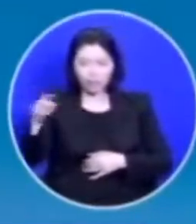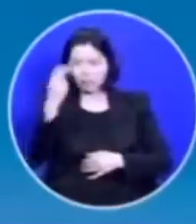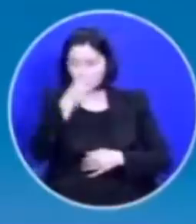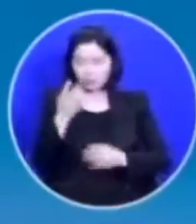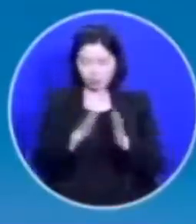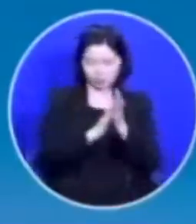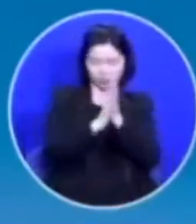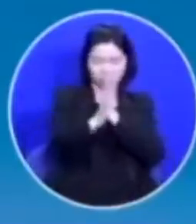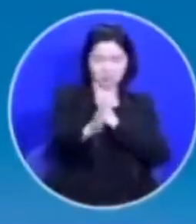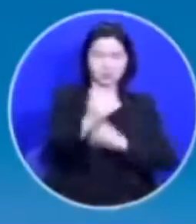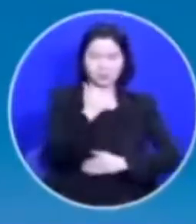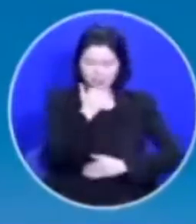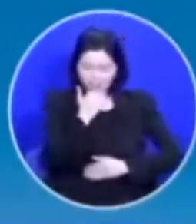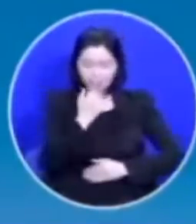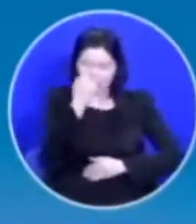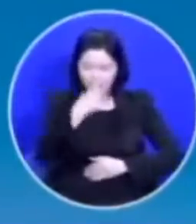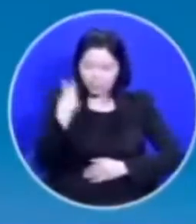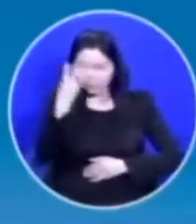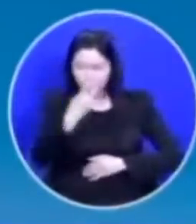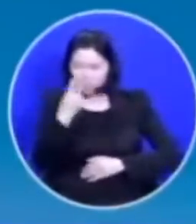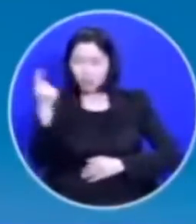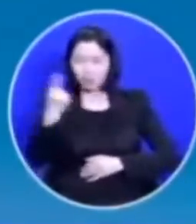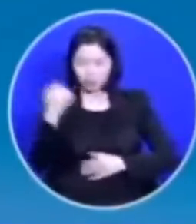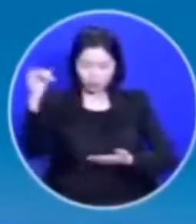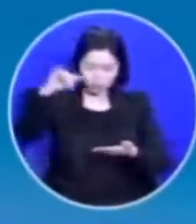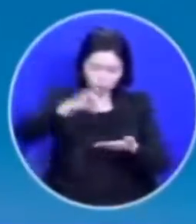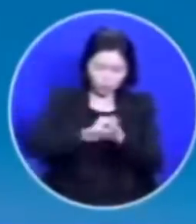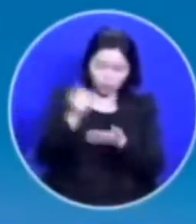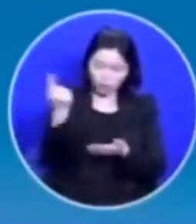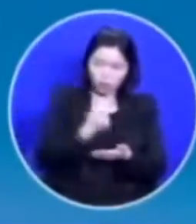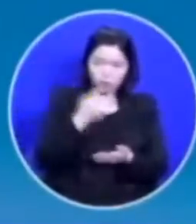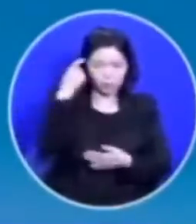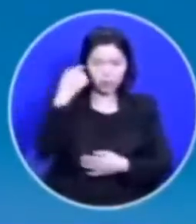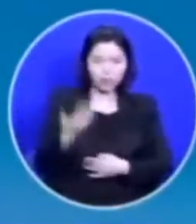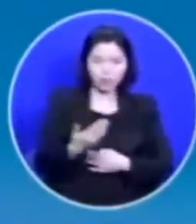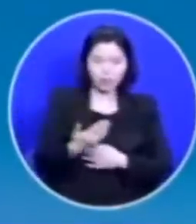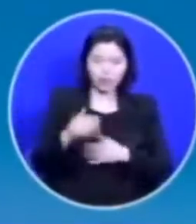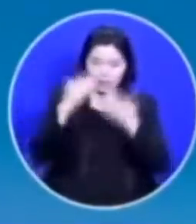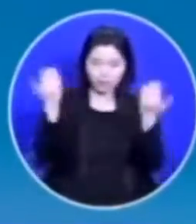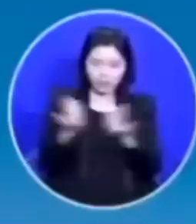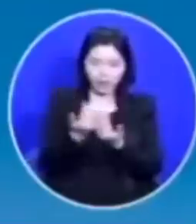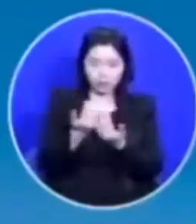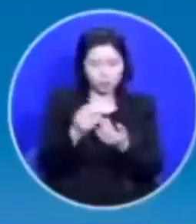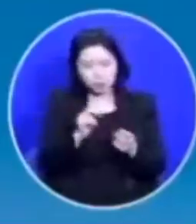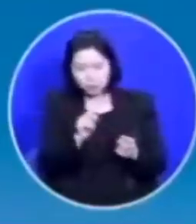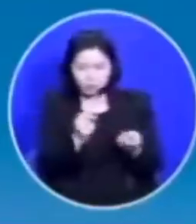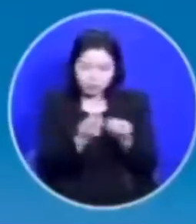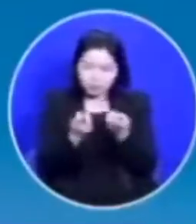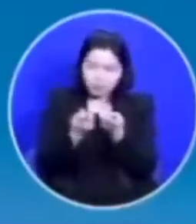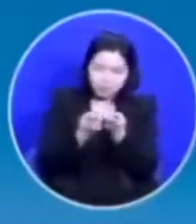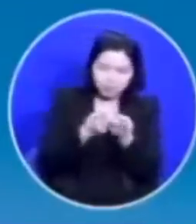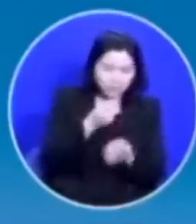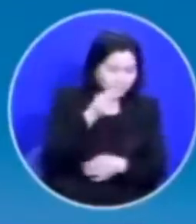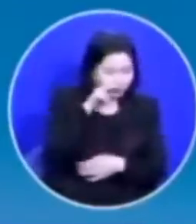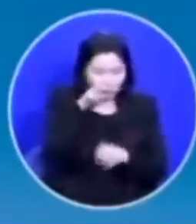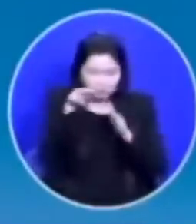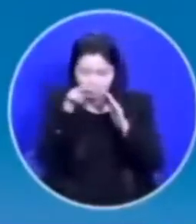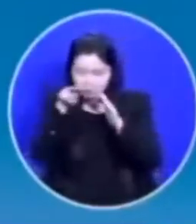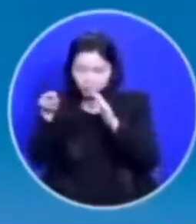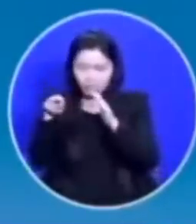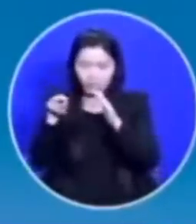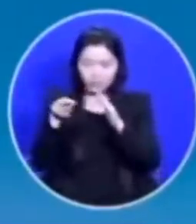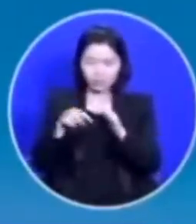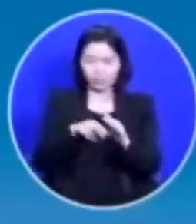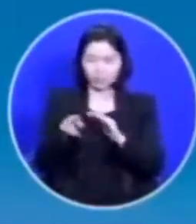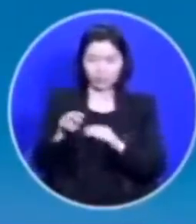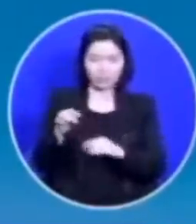줄서서 기다렸다가 검증받고 그리고 공항을 들어 옵니까 다 요령껏 뭐 어디 안단